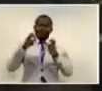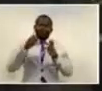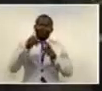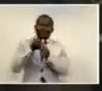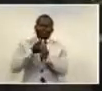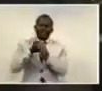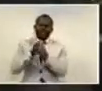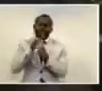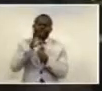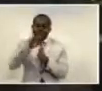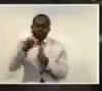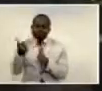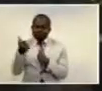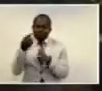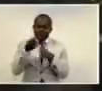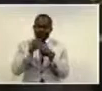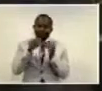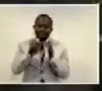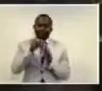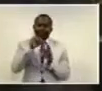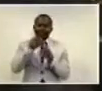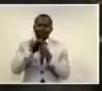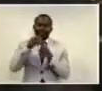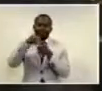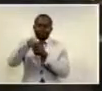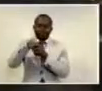undi ariko ntihagire ikivamo